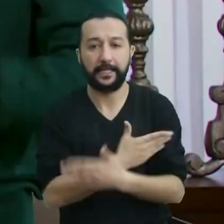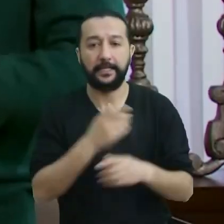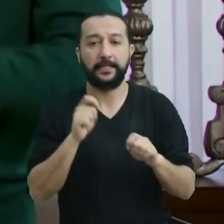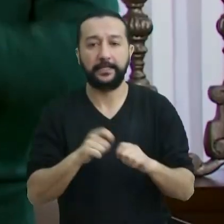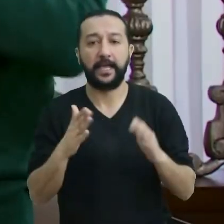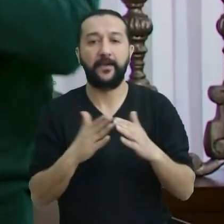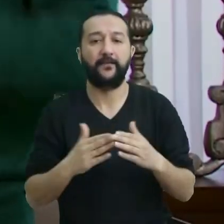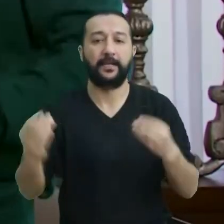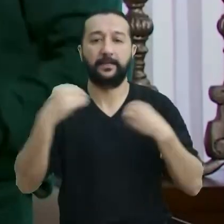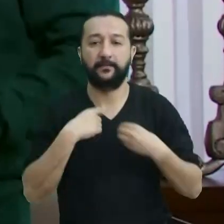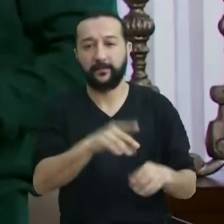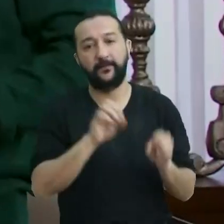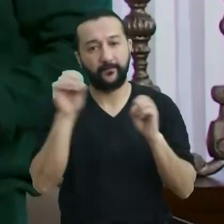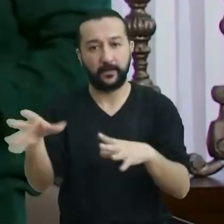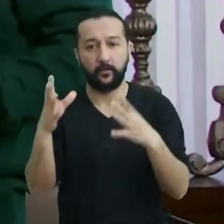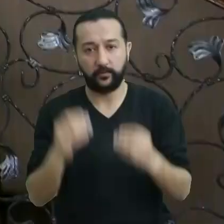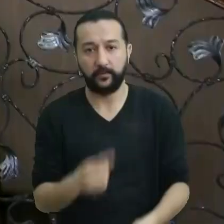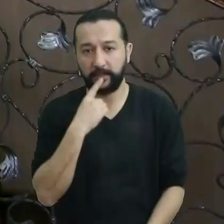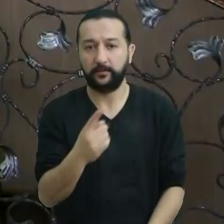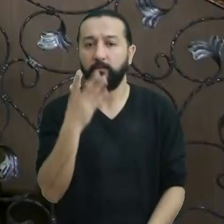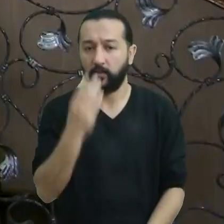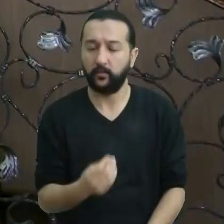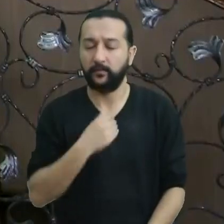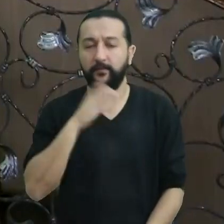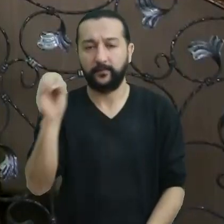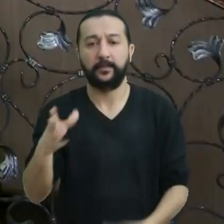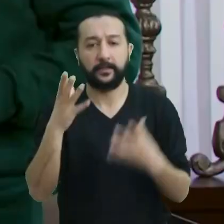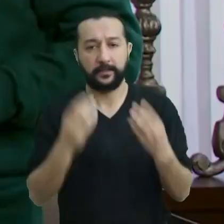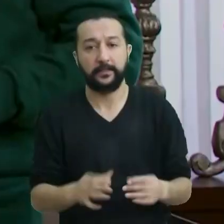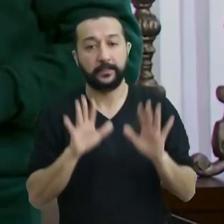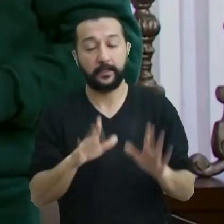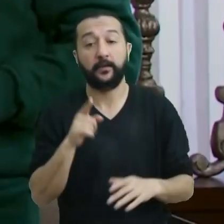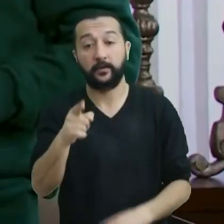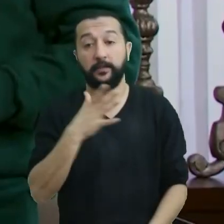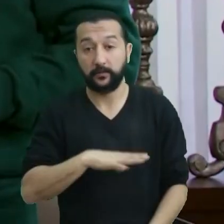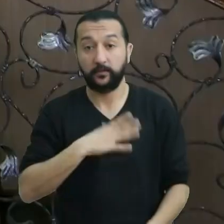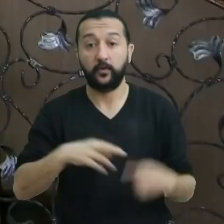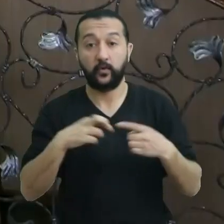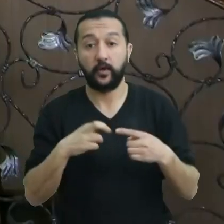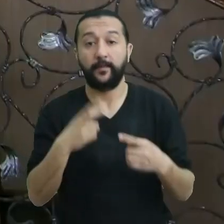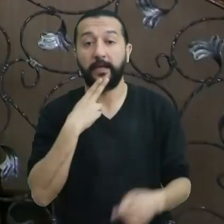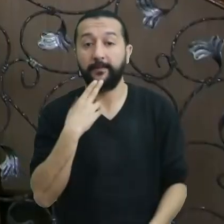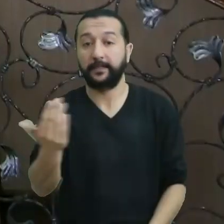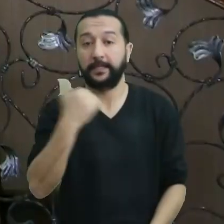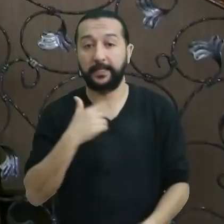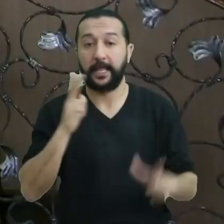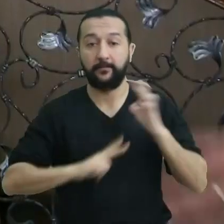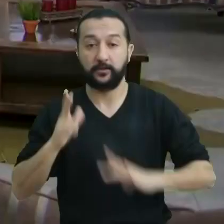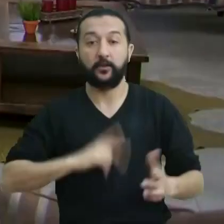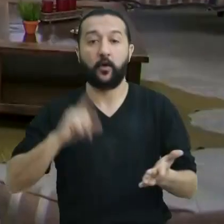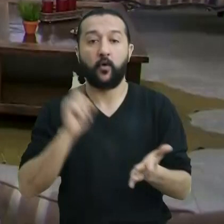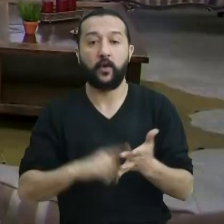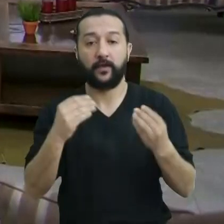işten eve getirmişim. Acaba geçerken bırakabilir misin diyecektim. Tabii hayatım, bırakırız. Bırakırız da umarım Rüyam Hanım giydiğim kıyafete onay